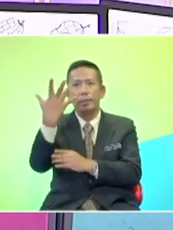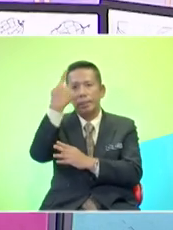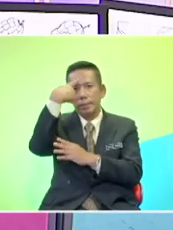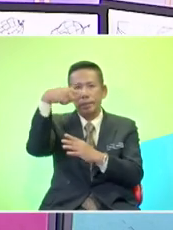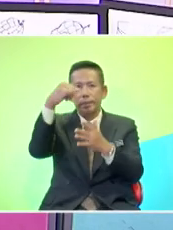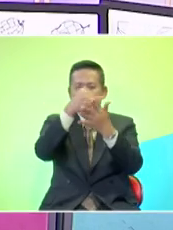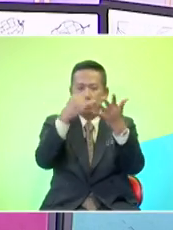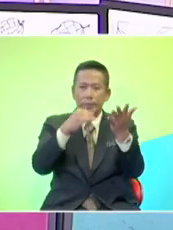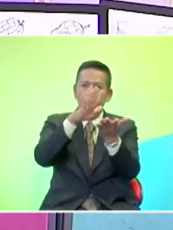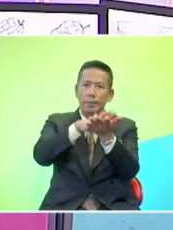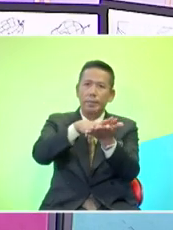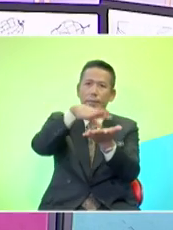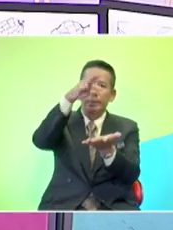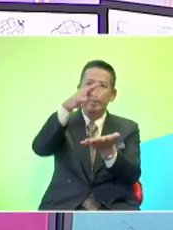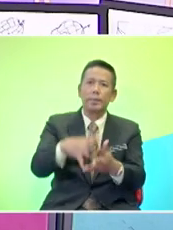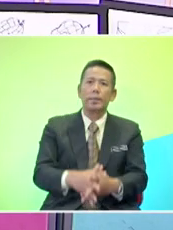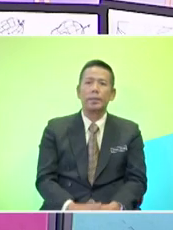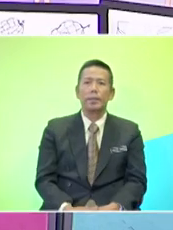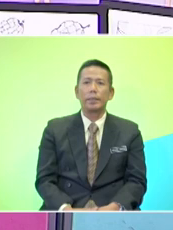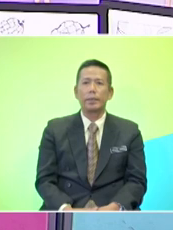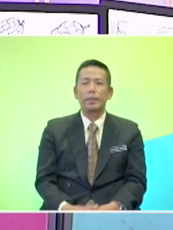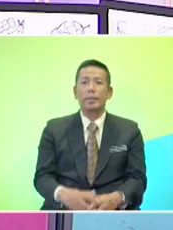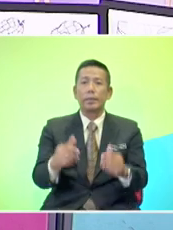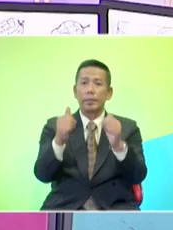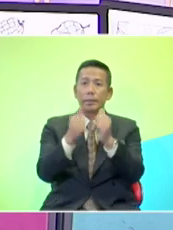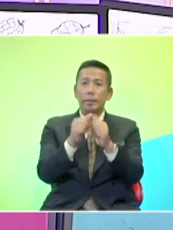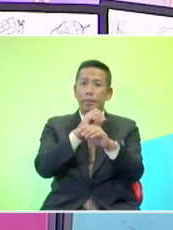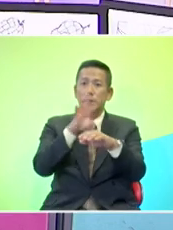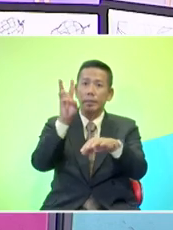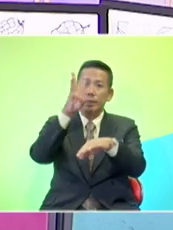Sekolah Menengah Baiklah dengan